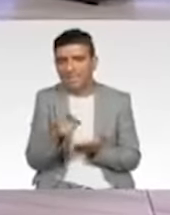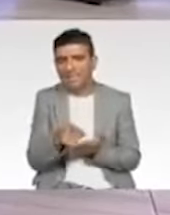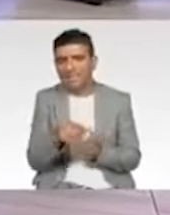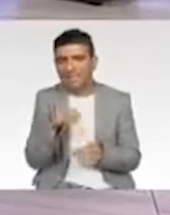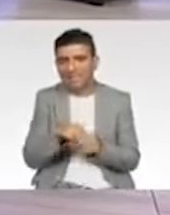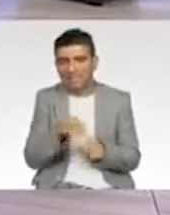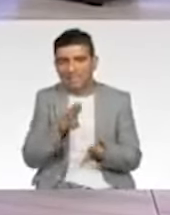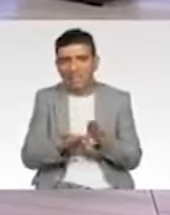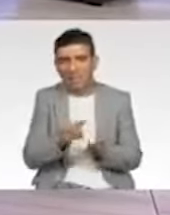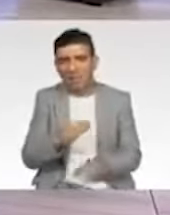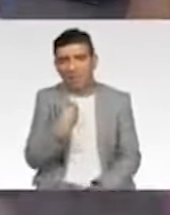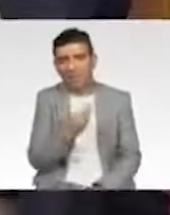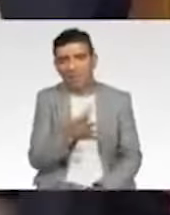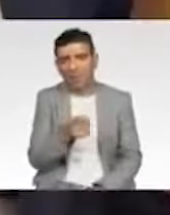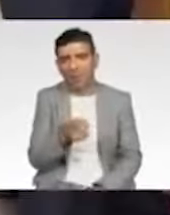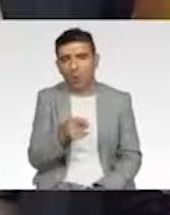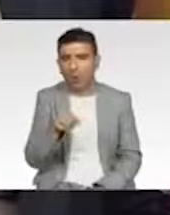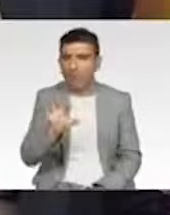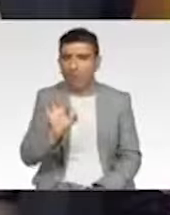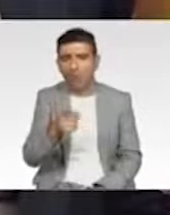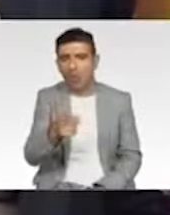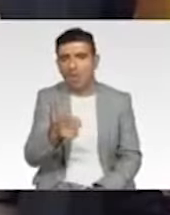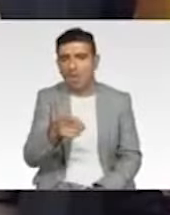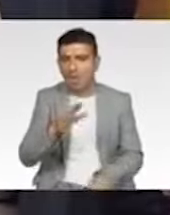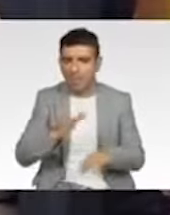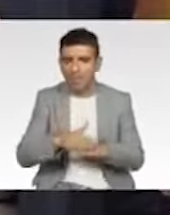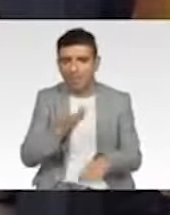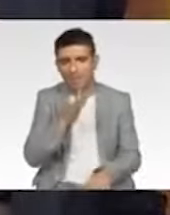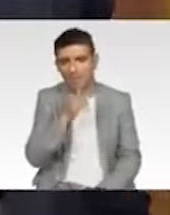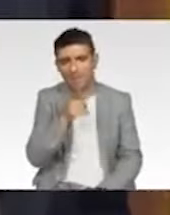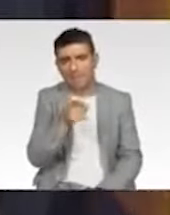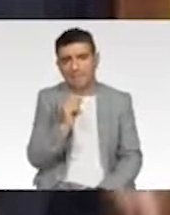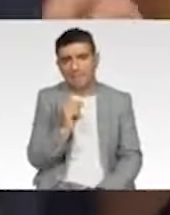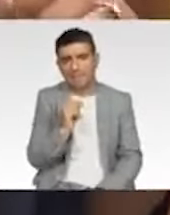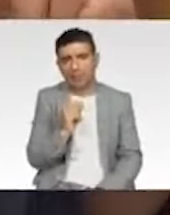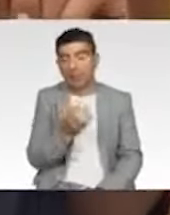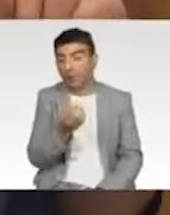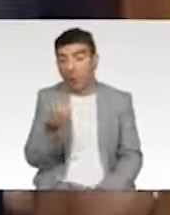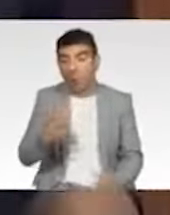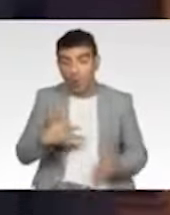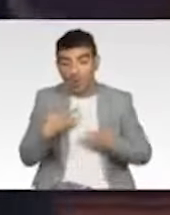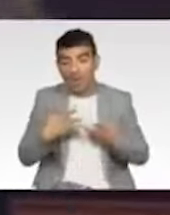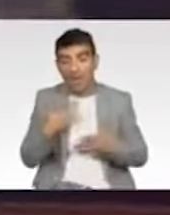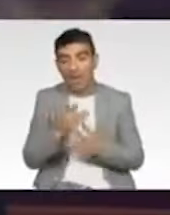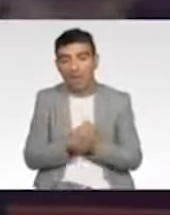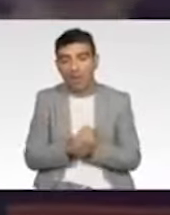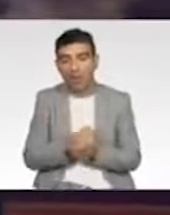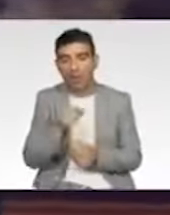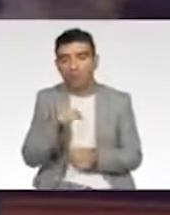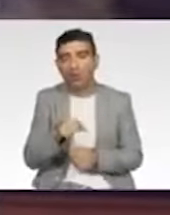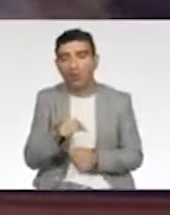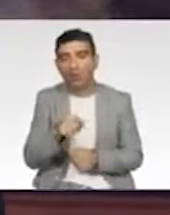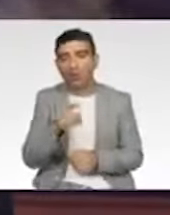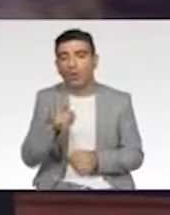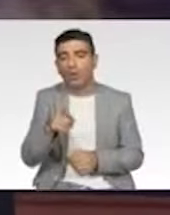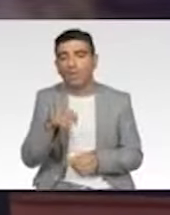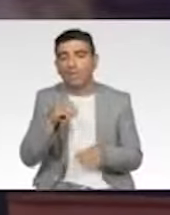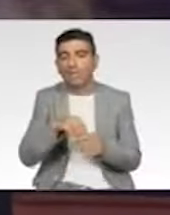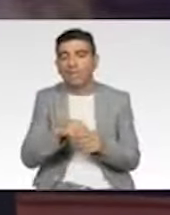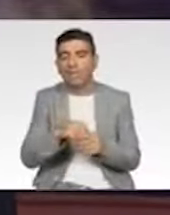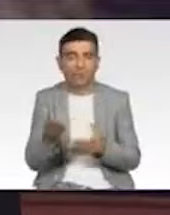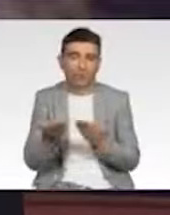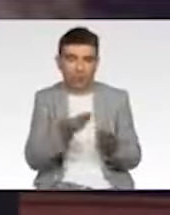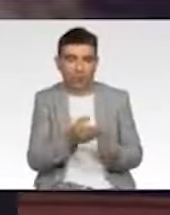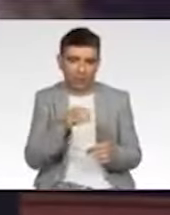oluyor, veriyor. Kıvamı veriyor. Yani böyle de yapabilir, daha da kıvamlı da olabilir. Çok merak ediyorum. Bir şey sormak istiyorum. Bu pilavı sırf sunum için yaptın değil